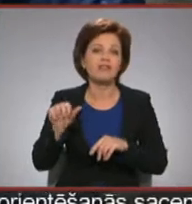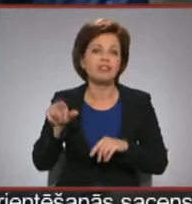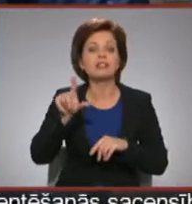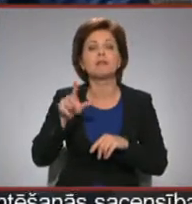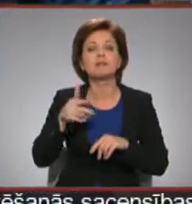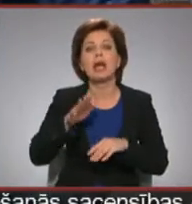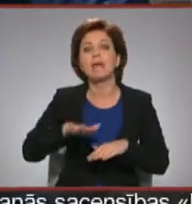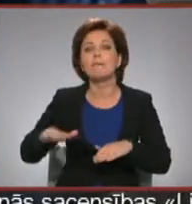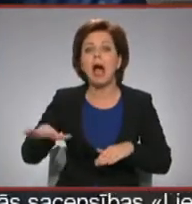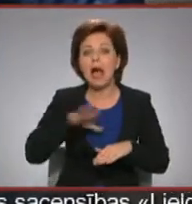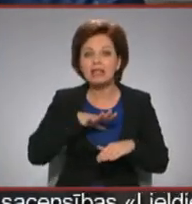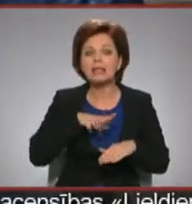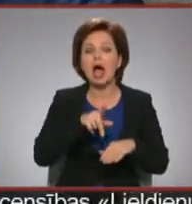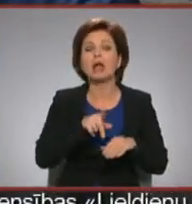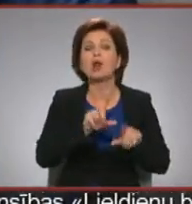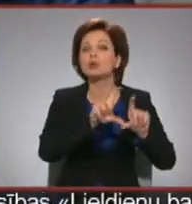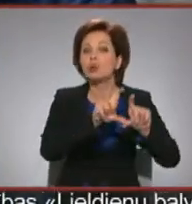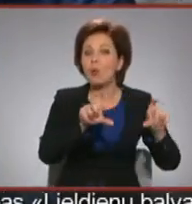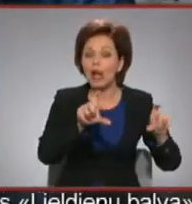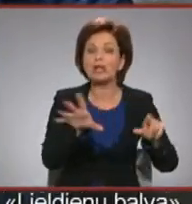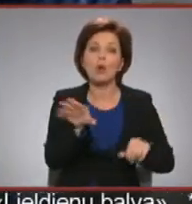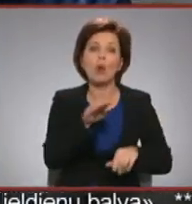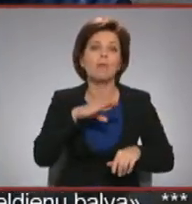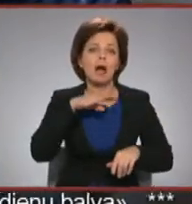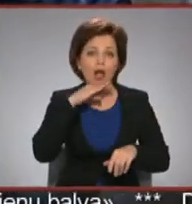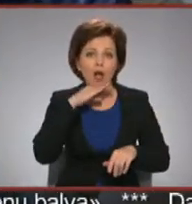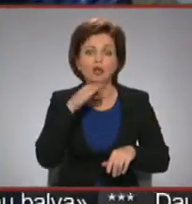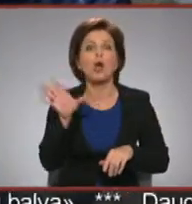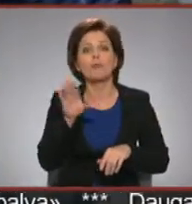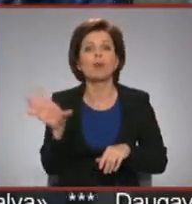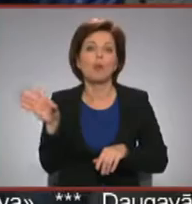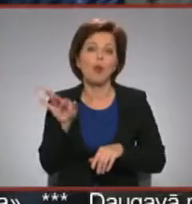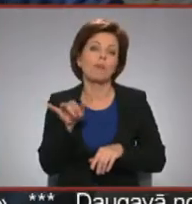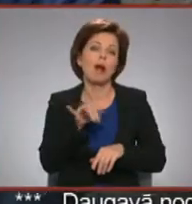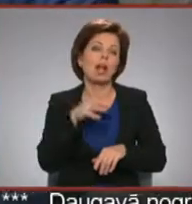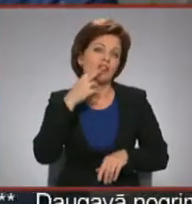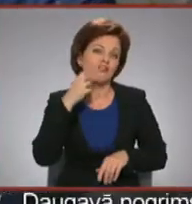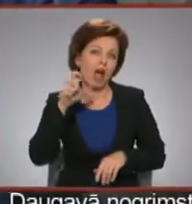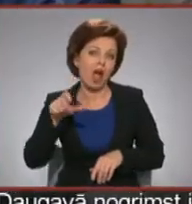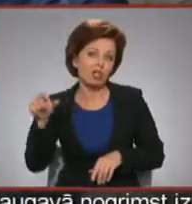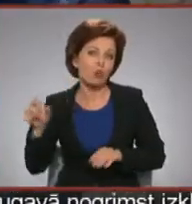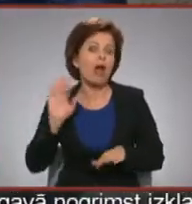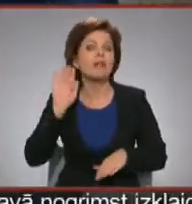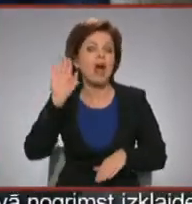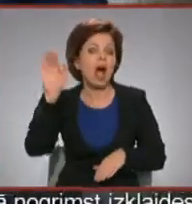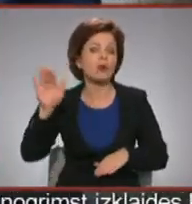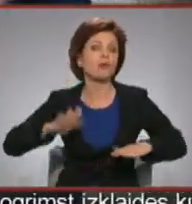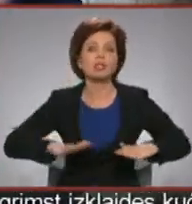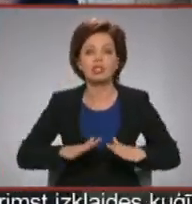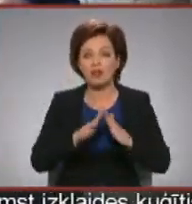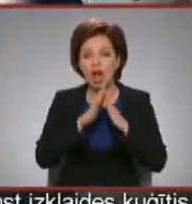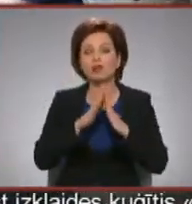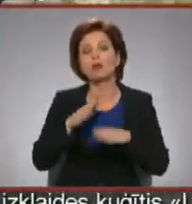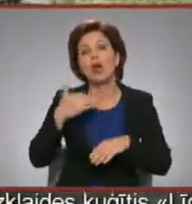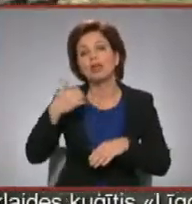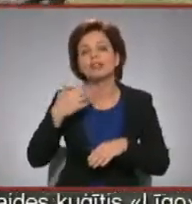saugriežu skoliņā bijis kopā ar klasi, bet pēc tam šurp atvedis savus vecākus. Un tas vieš cerību, ka nākamajos svētkos kāda